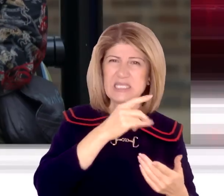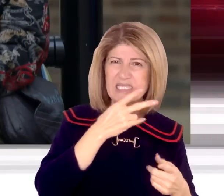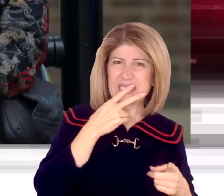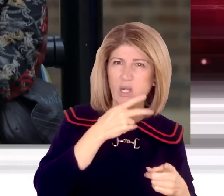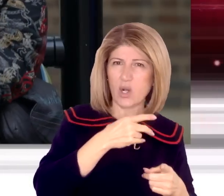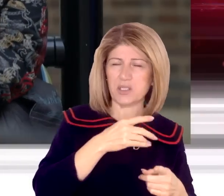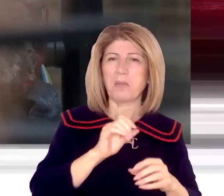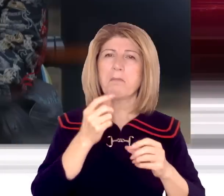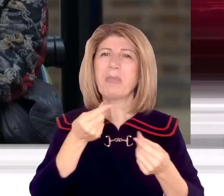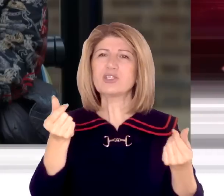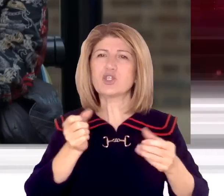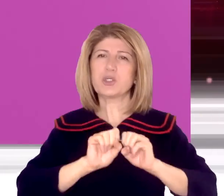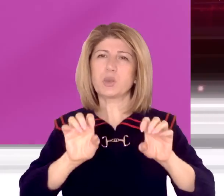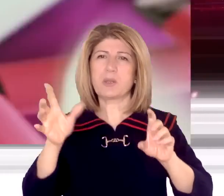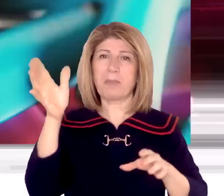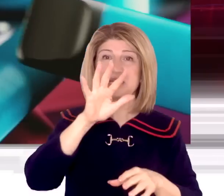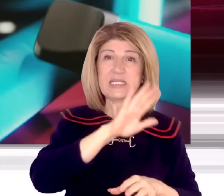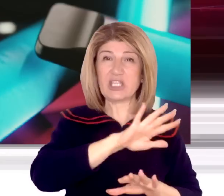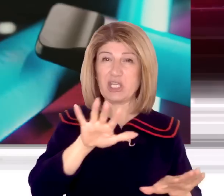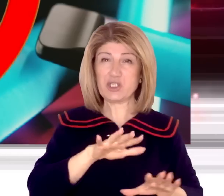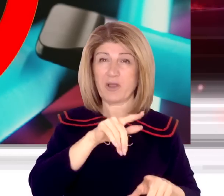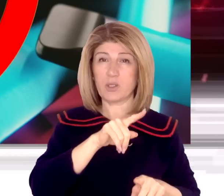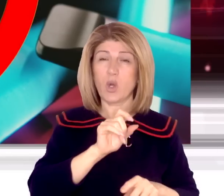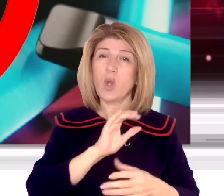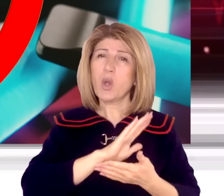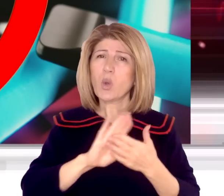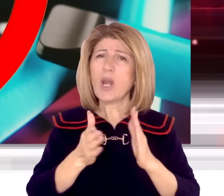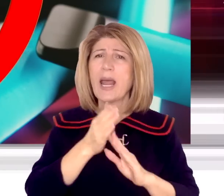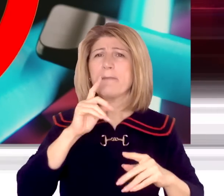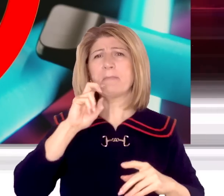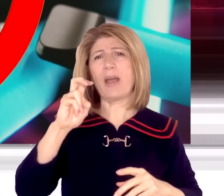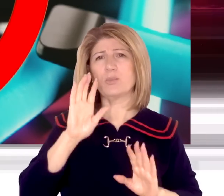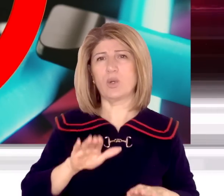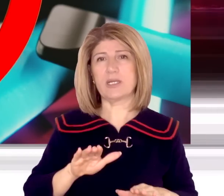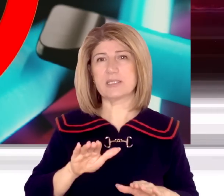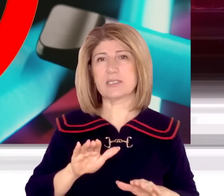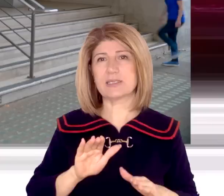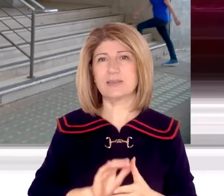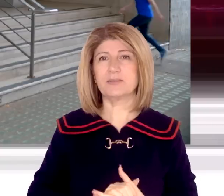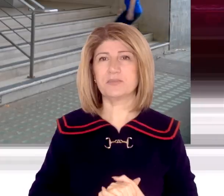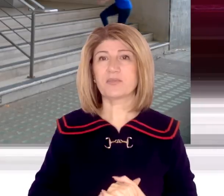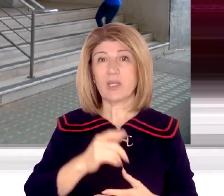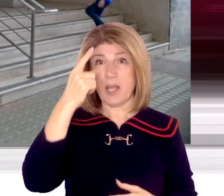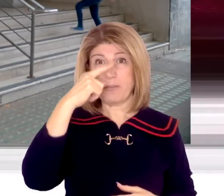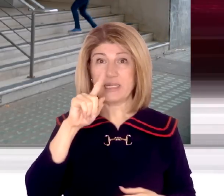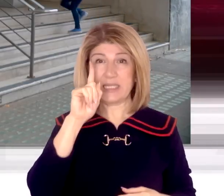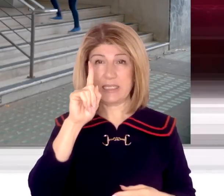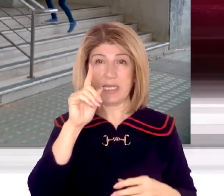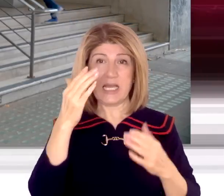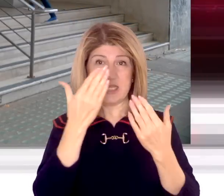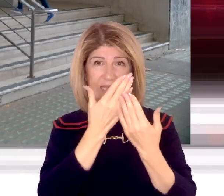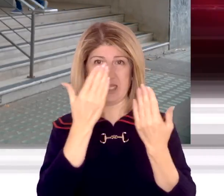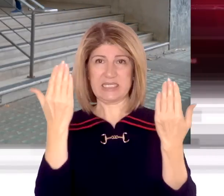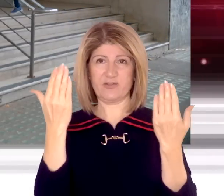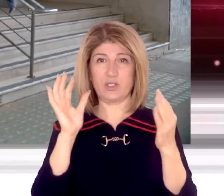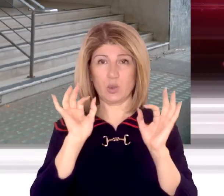اعتیاد سیگار مجانی توزیع میکنن، اون وقت بعضی کشورهای دیگه کلن فروششون رو ممنوع کردن. برای